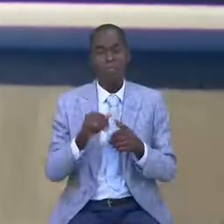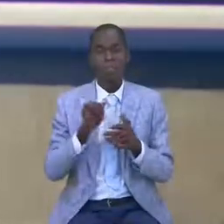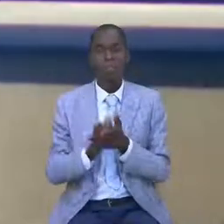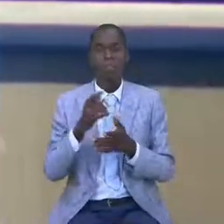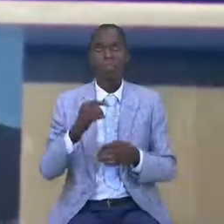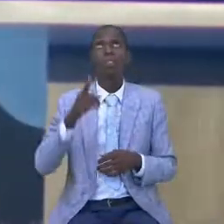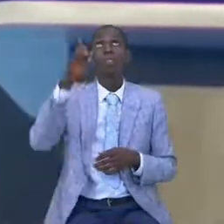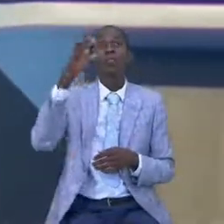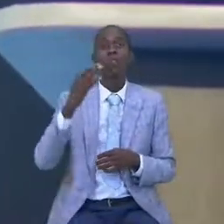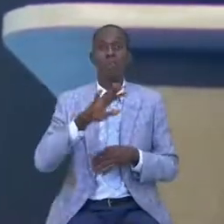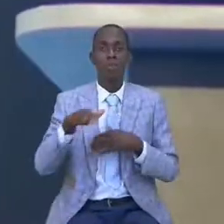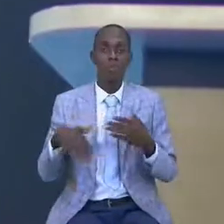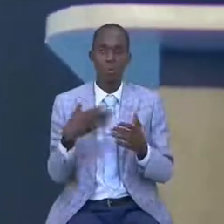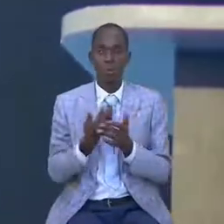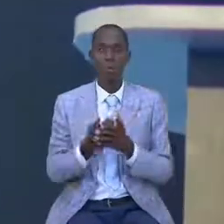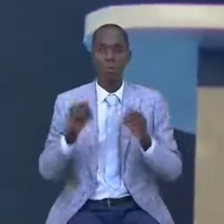Rappelez-vous,